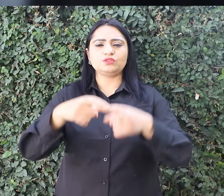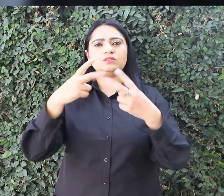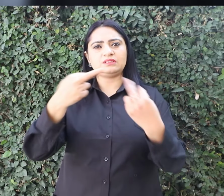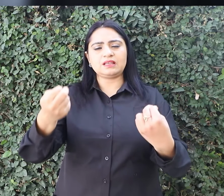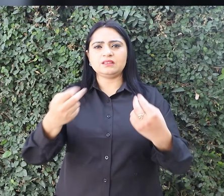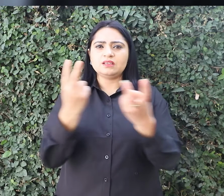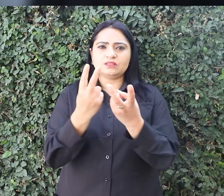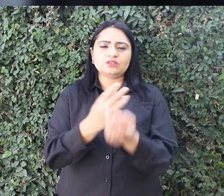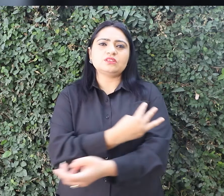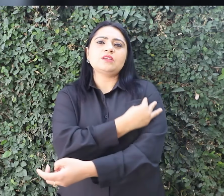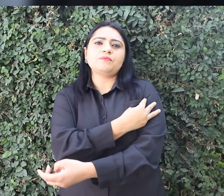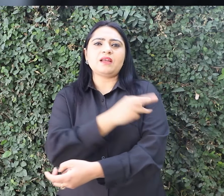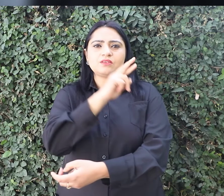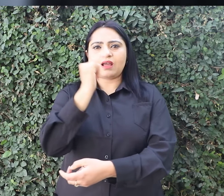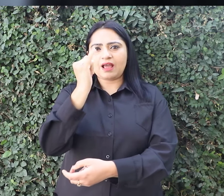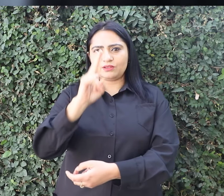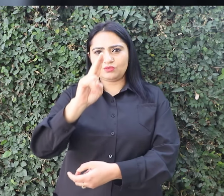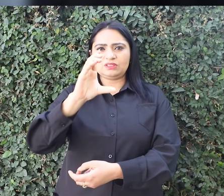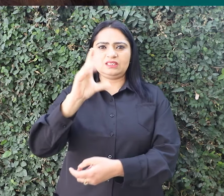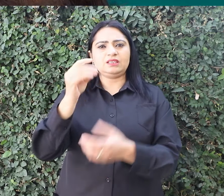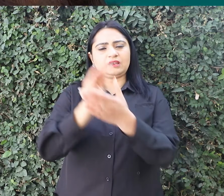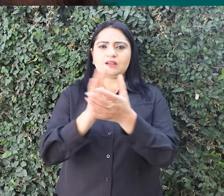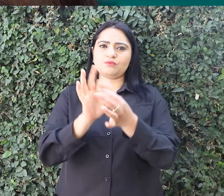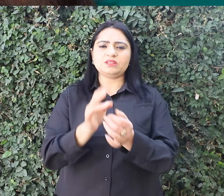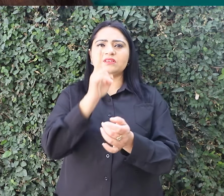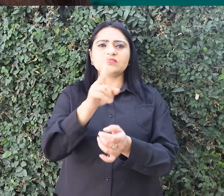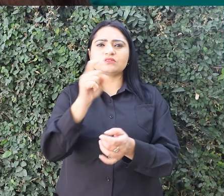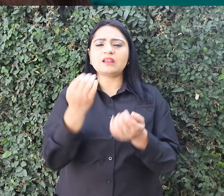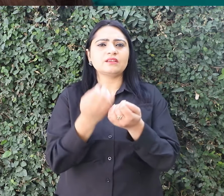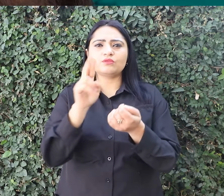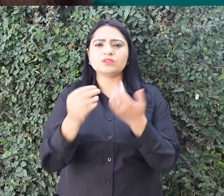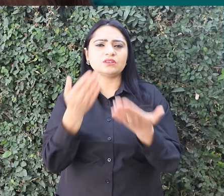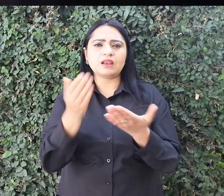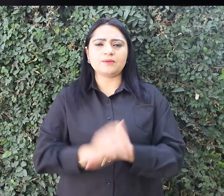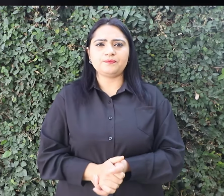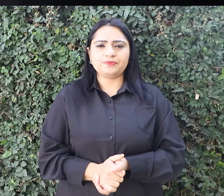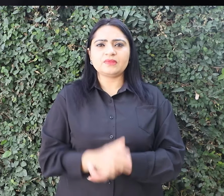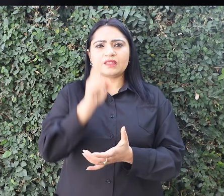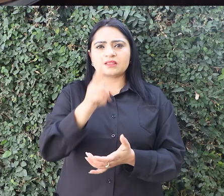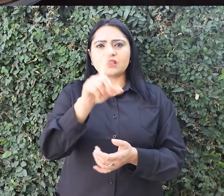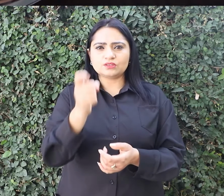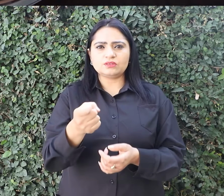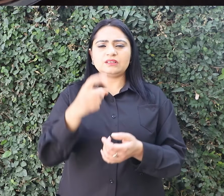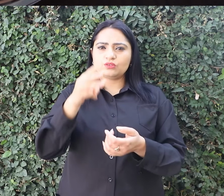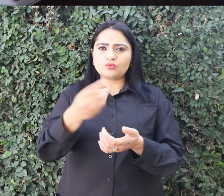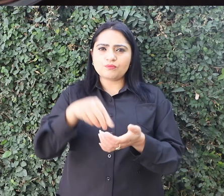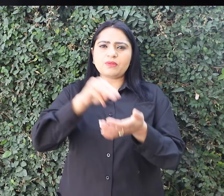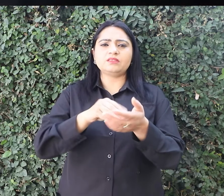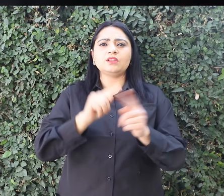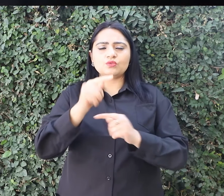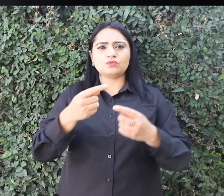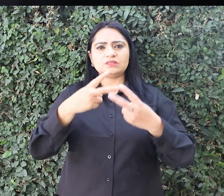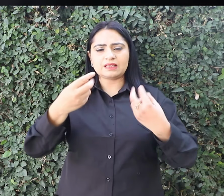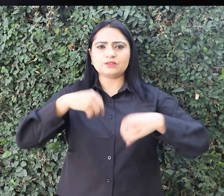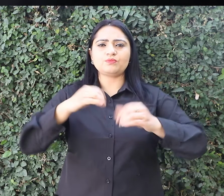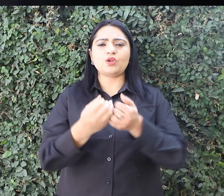साधन जस्तै इम्प्लान्ट र आईयुसीडी राख्न मिल्छ त्यसको लागि के गर्नुपर्छ होला त्यसका लागि यी मध्ये कुन चाहिँ साधन